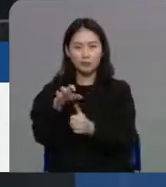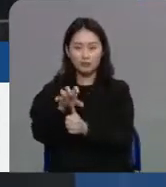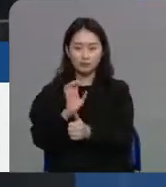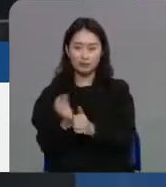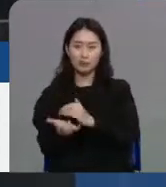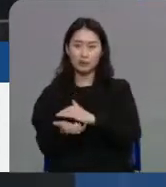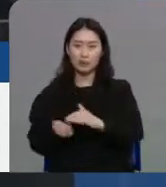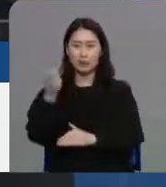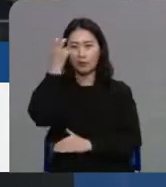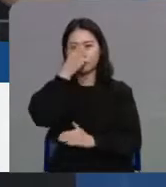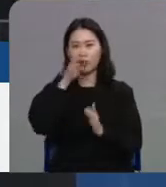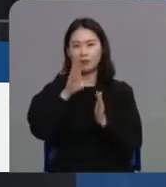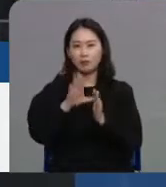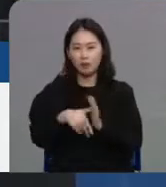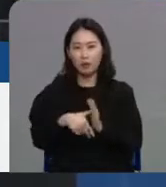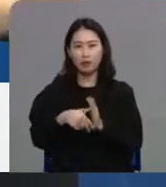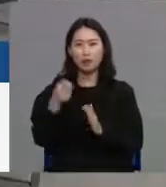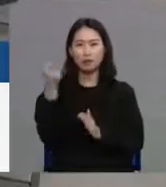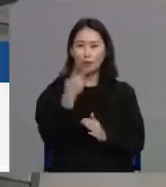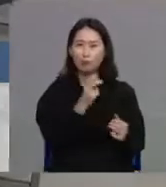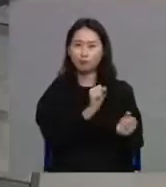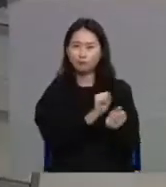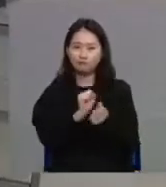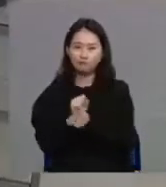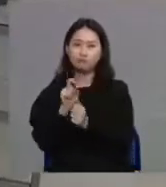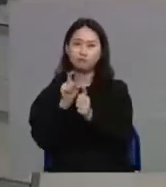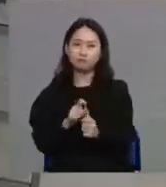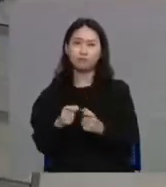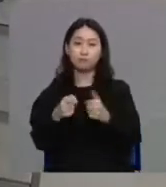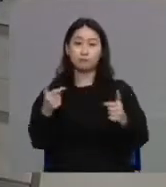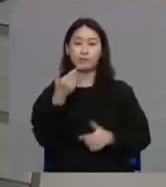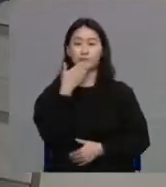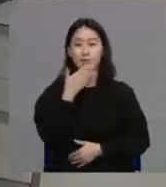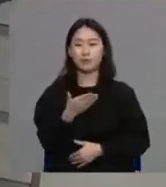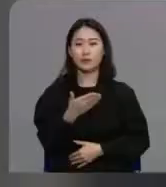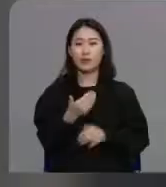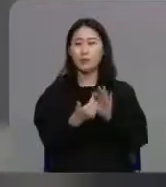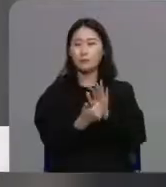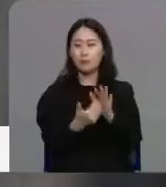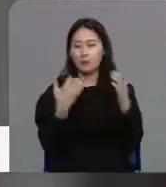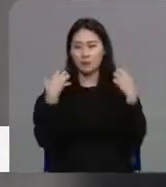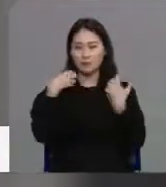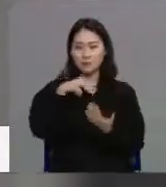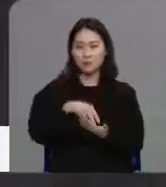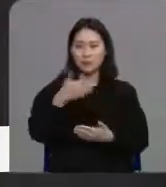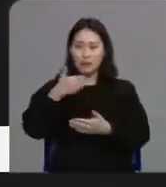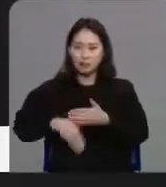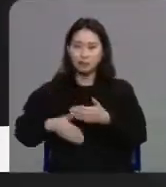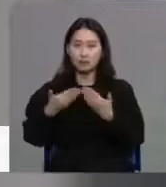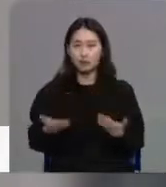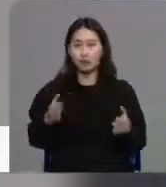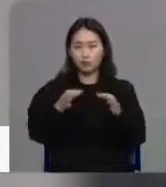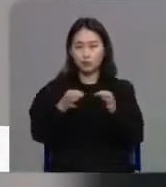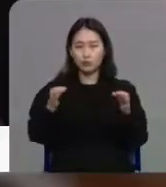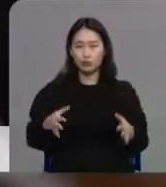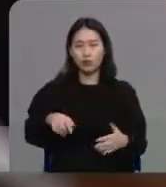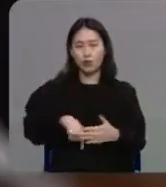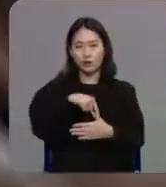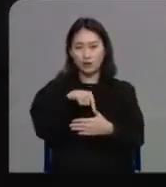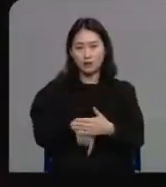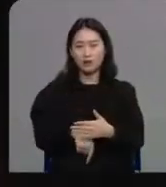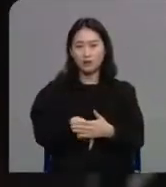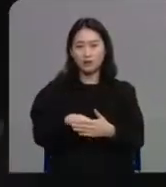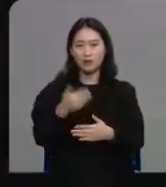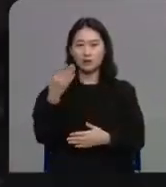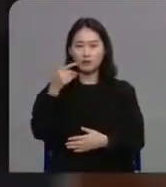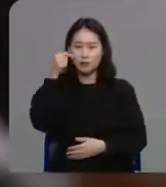얼마든지 늘어날 수 있는 상황이고요 방역당국은 남은 연휴 기간 철저히 방역 규칙을 준수하고 의심